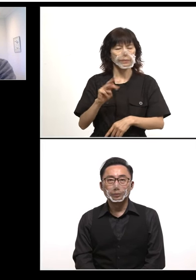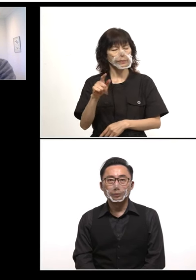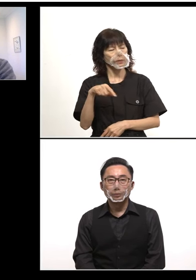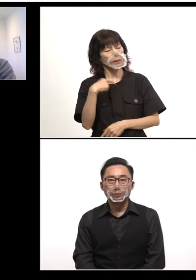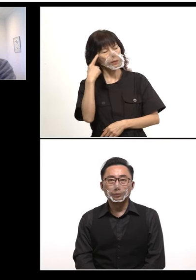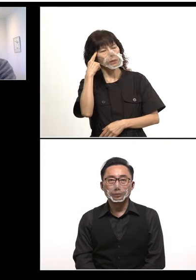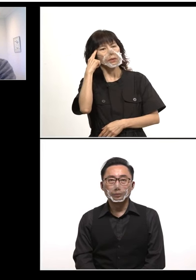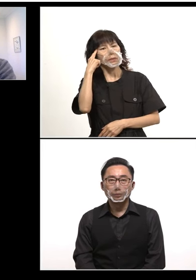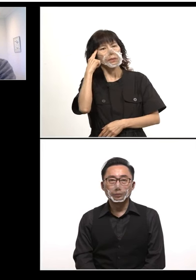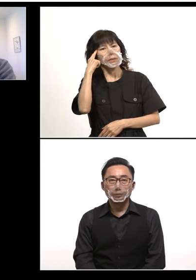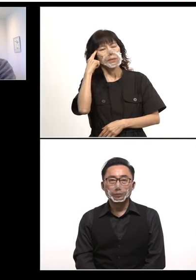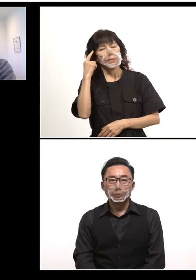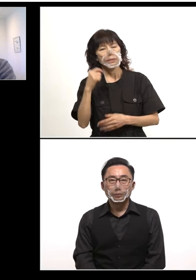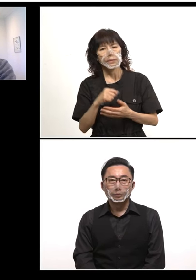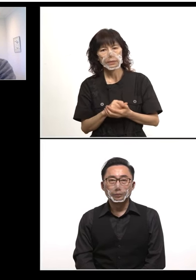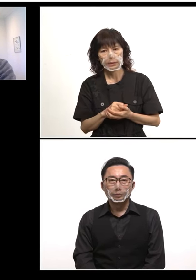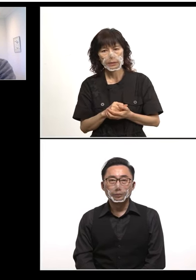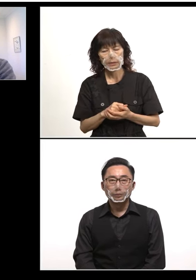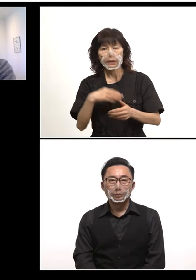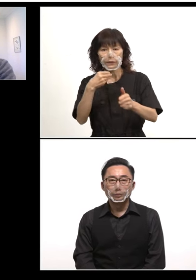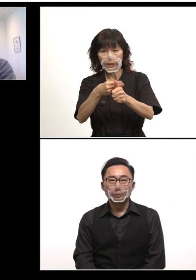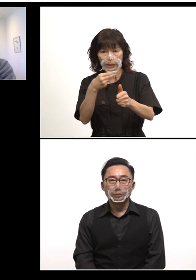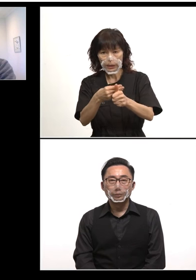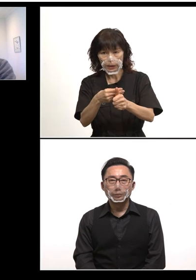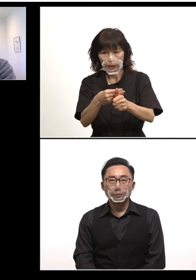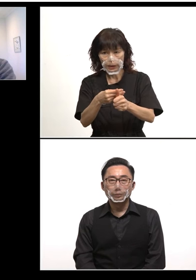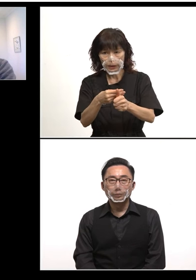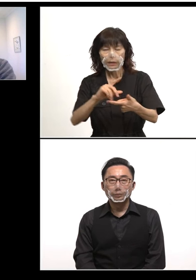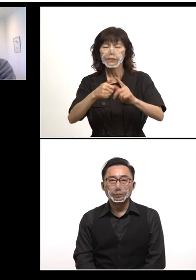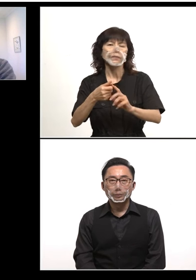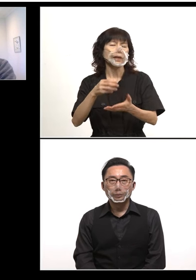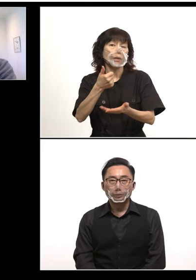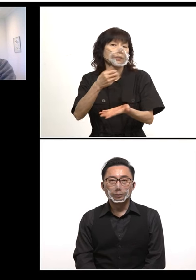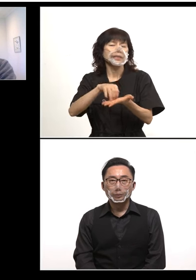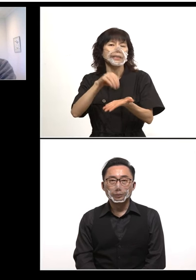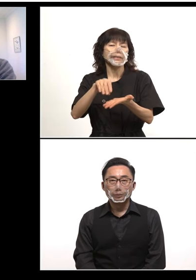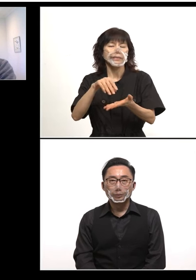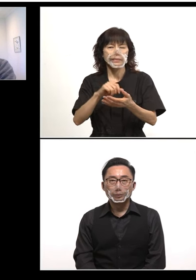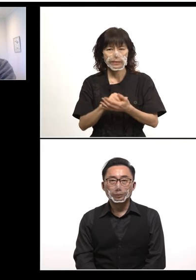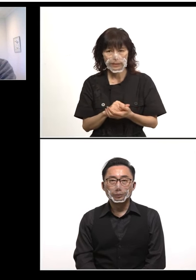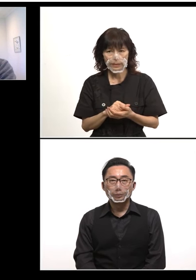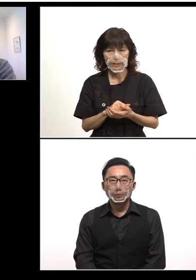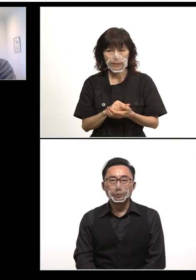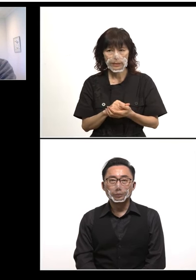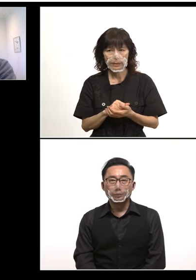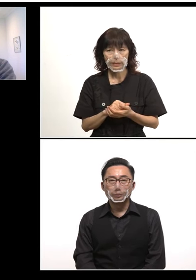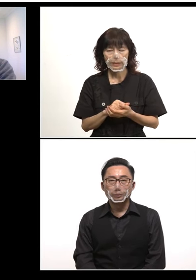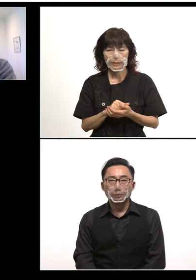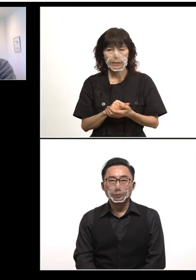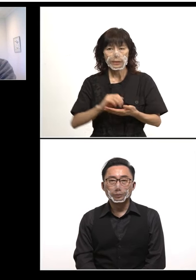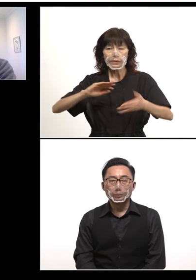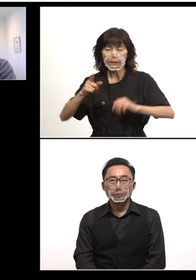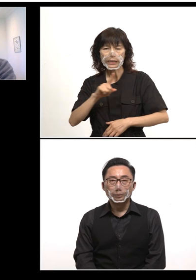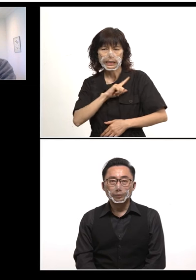係淨係 train 咧，未必係一個最好嘅方法。其實在於我嚟講，我覺得咧第一身嘅參與